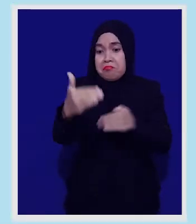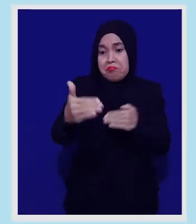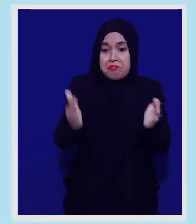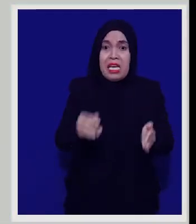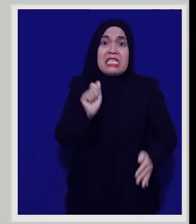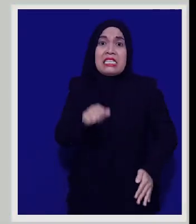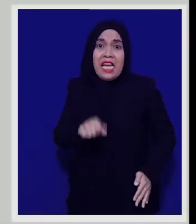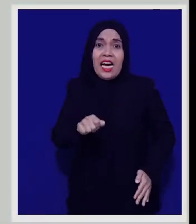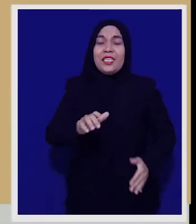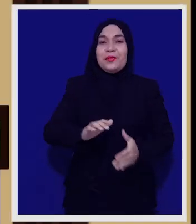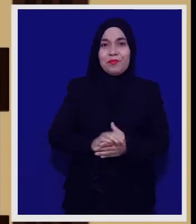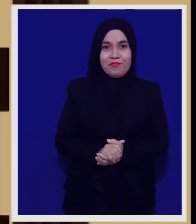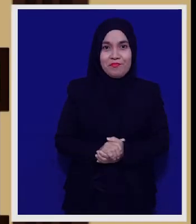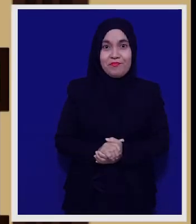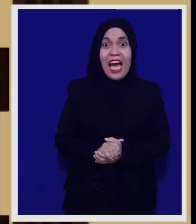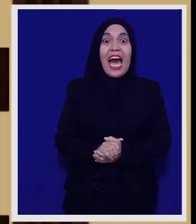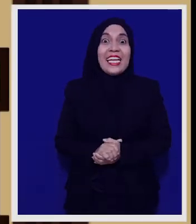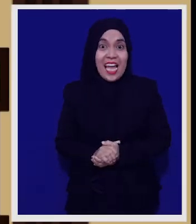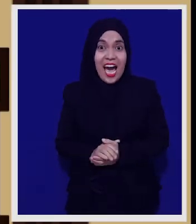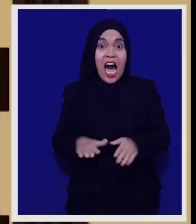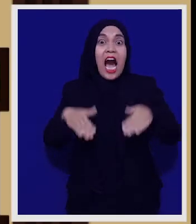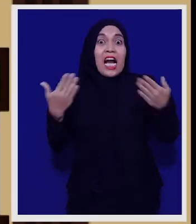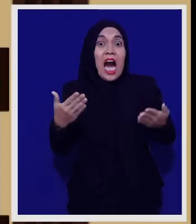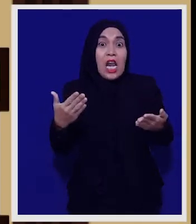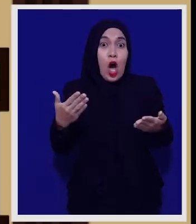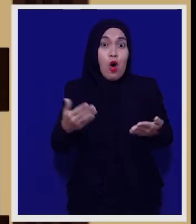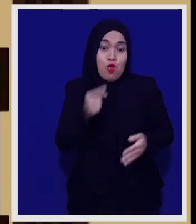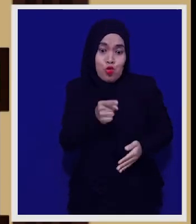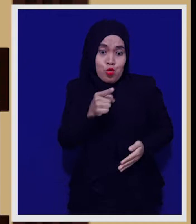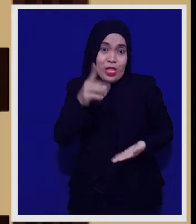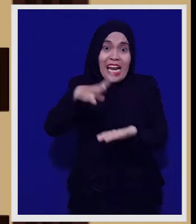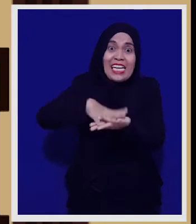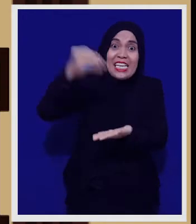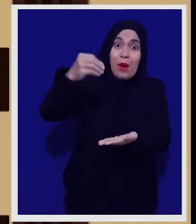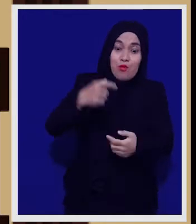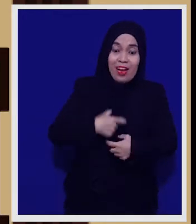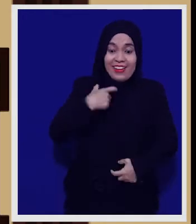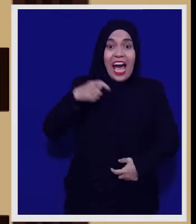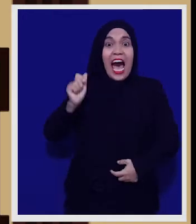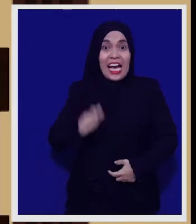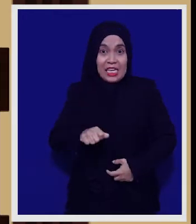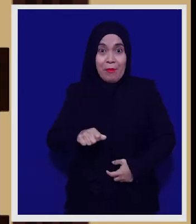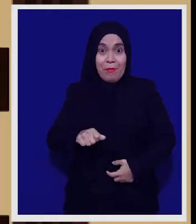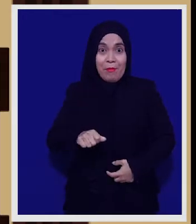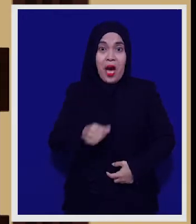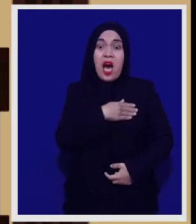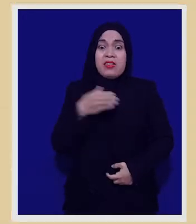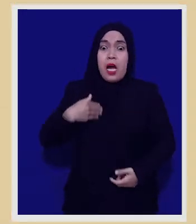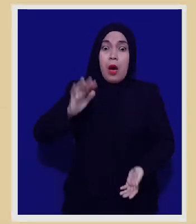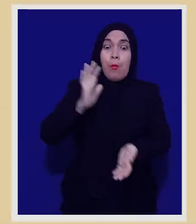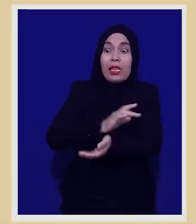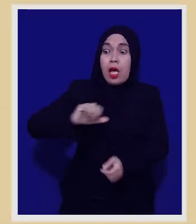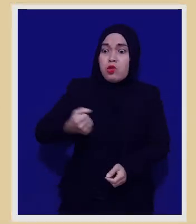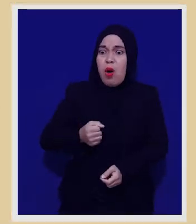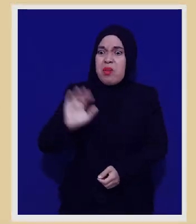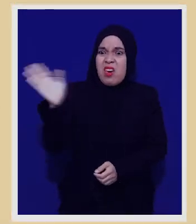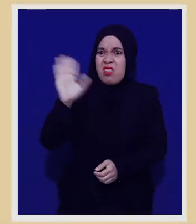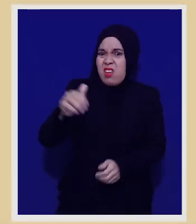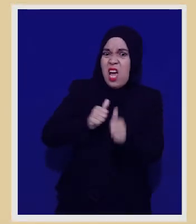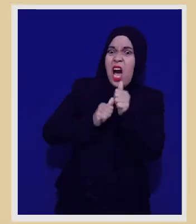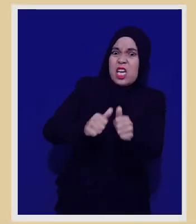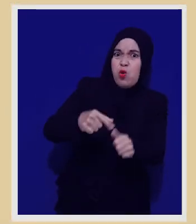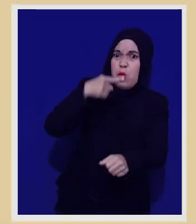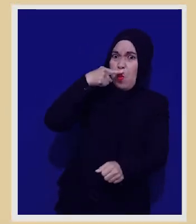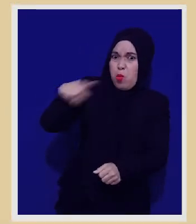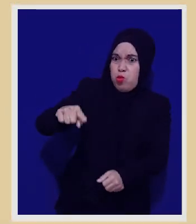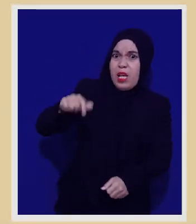Nah, amun tuntutan ikam dikabulkan oleh majelis hakim dan bekas laki ikam ingkar kada mau menggawi amar putusan pengadilan